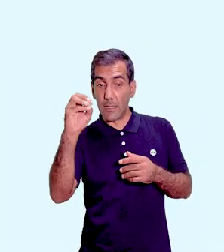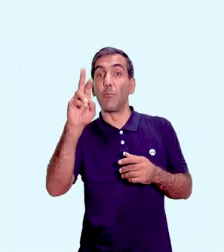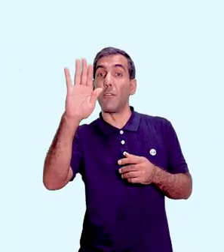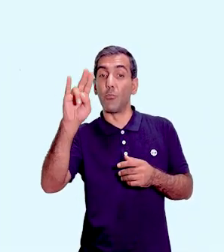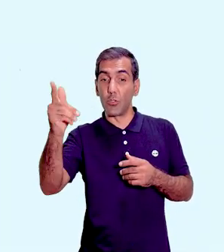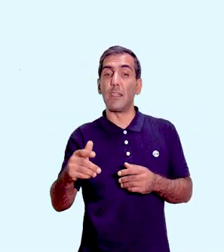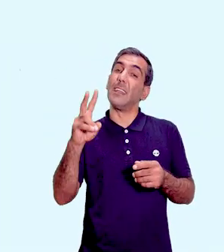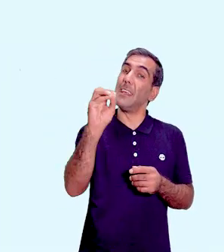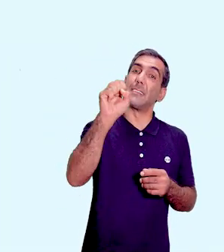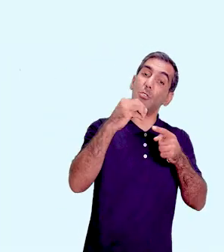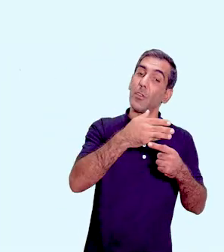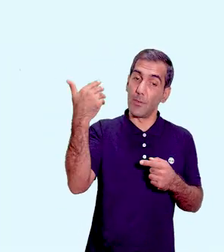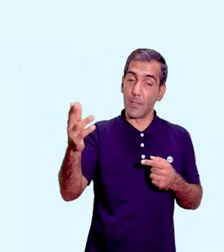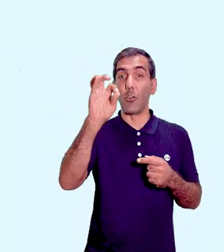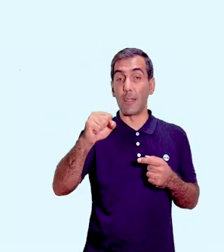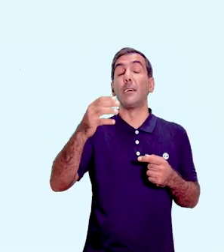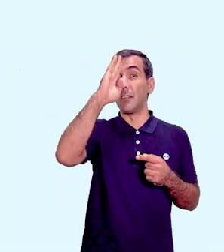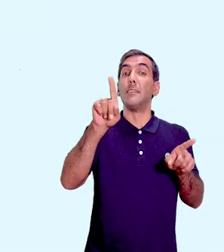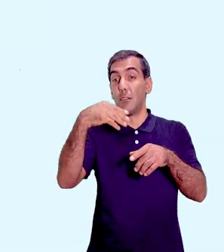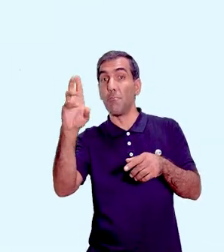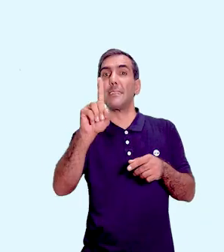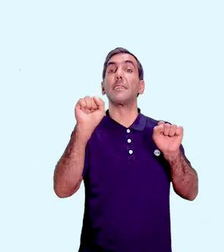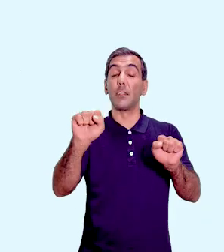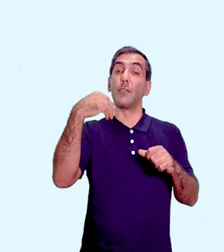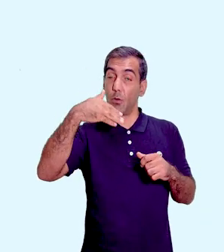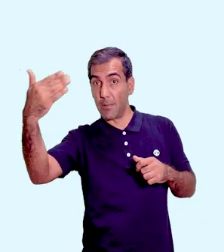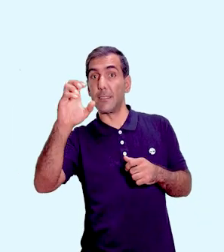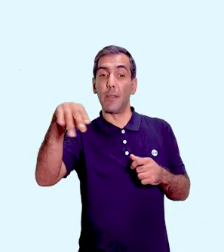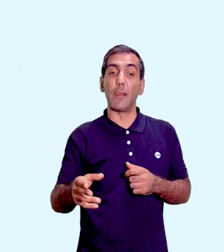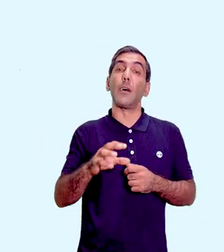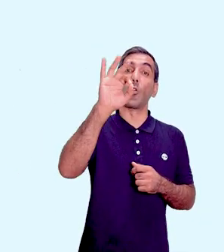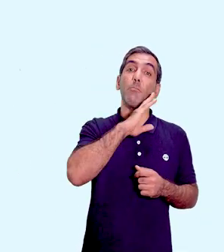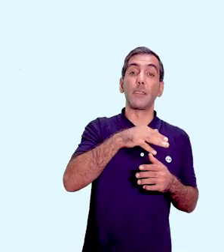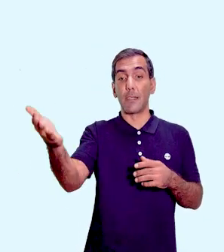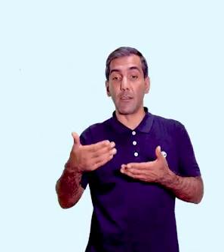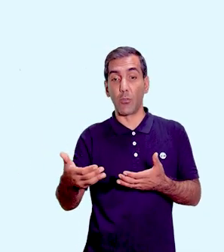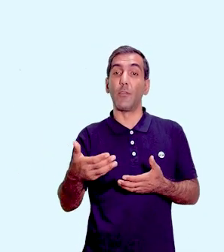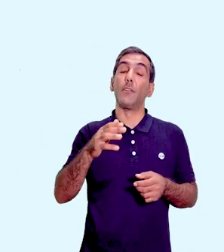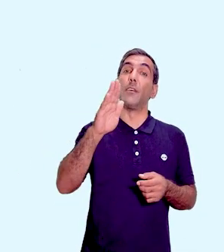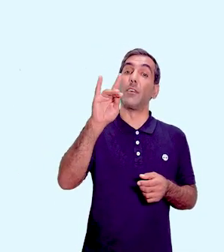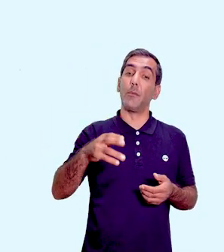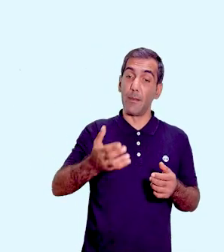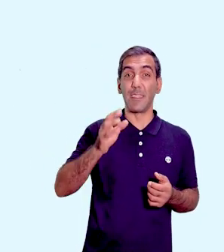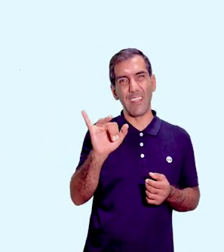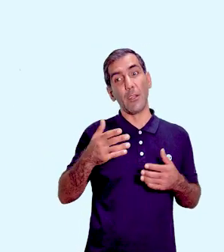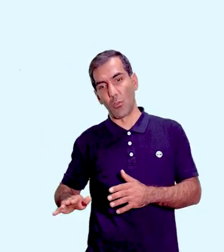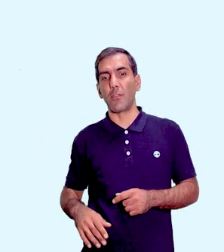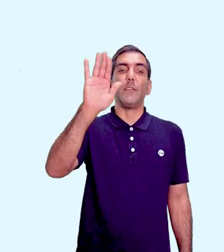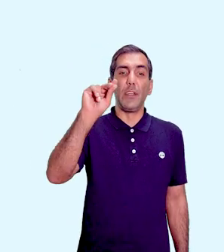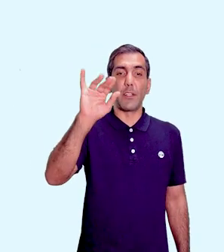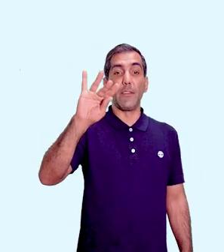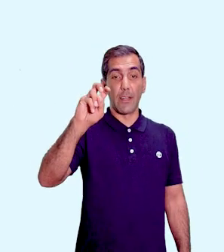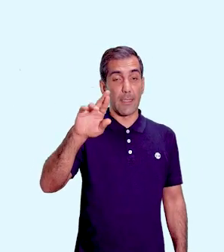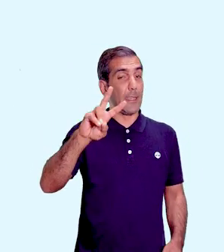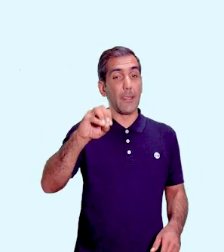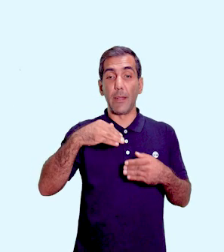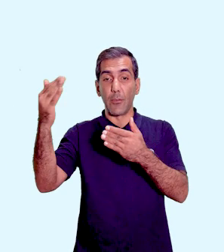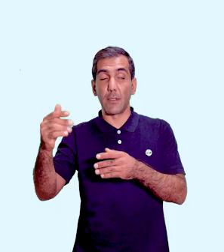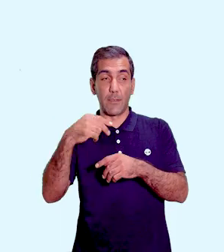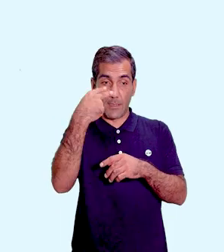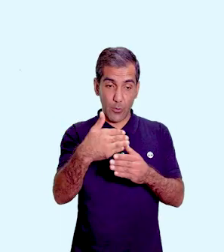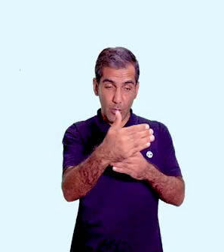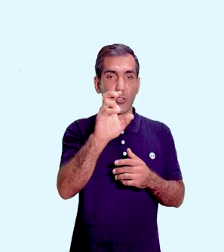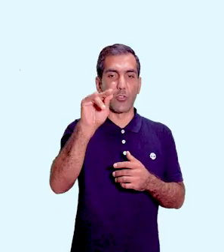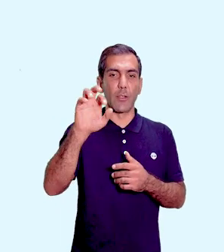etdiler. Ýokmagyň esasy ýollary: kan arkaly, arasalanmadyk enjamlaryň ulanylmagy, kan geçirme, organ